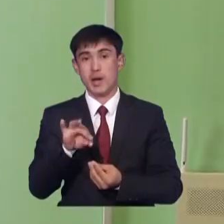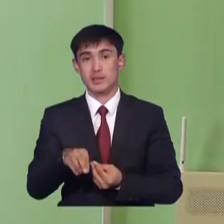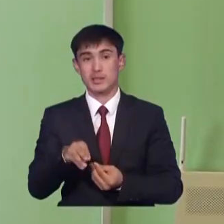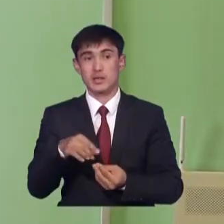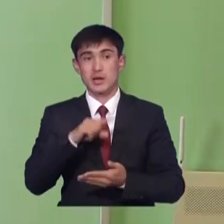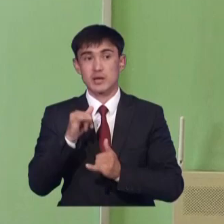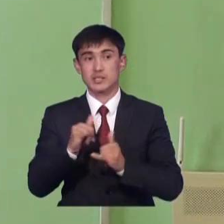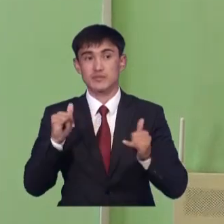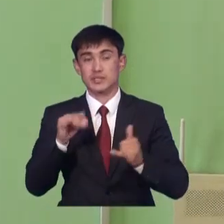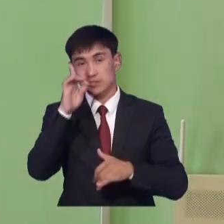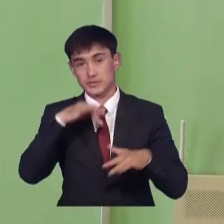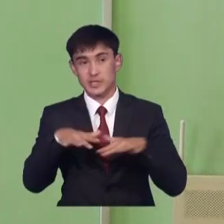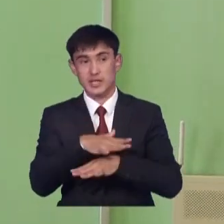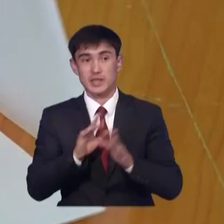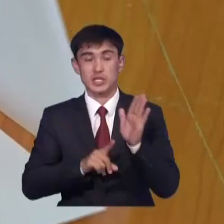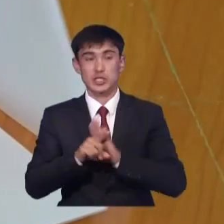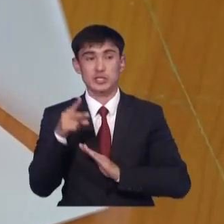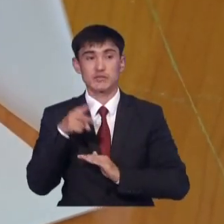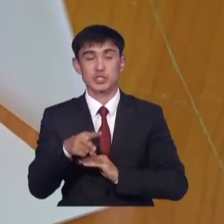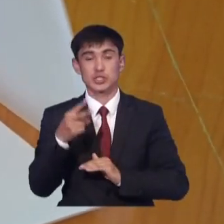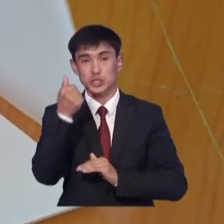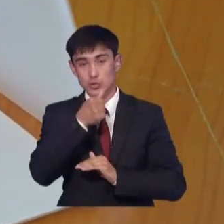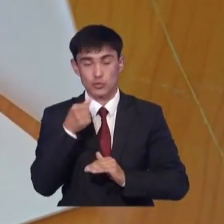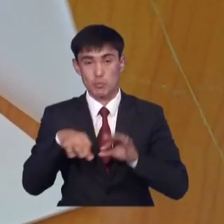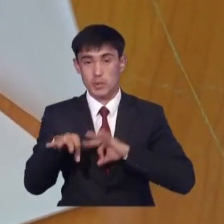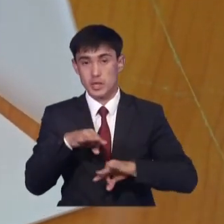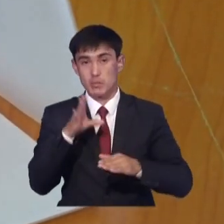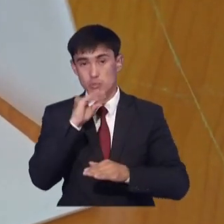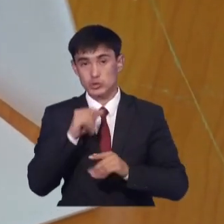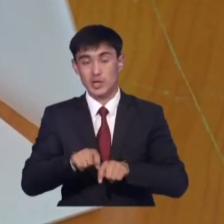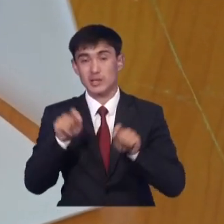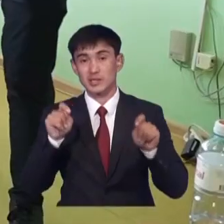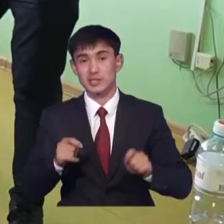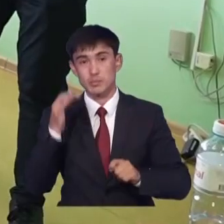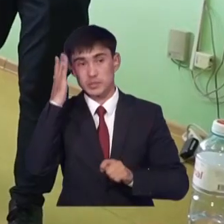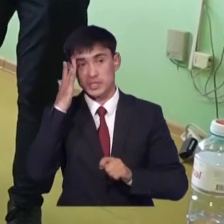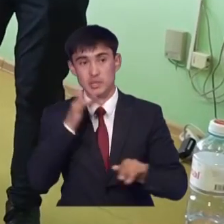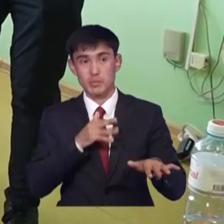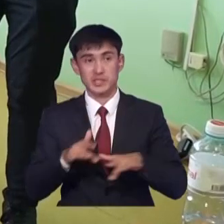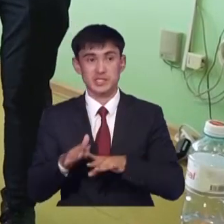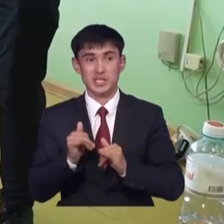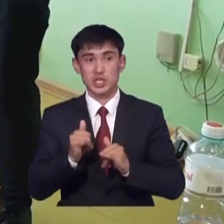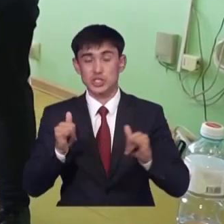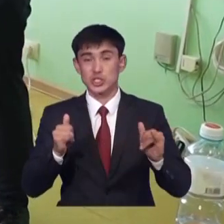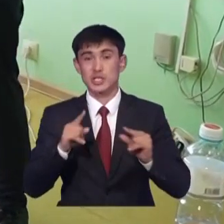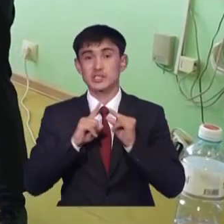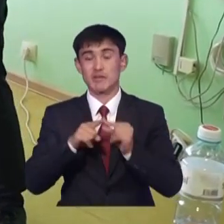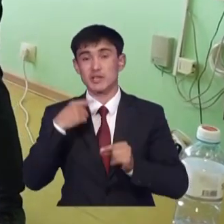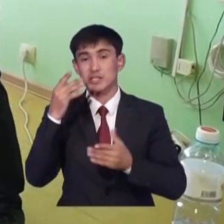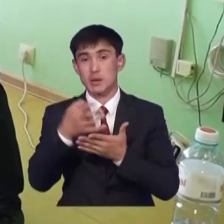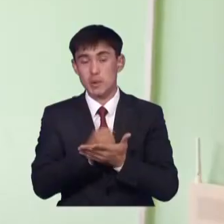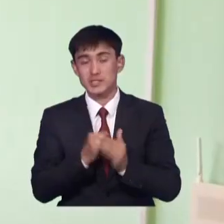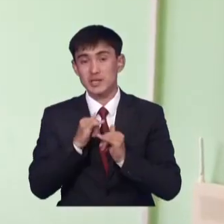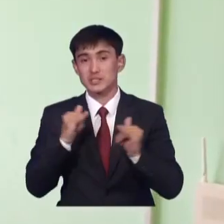начали развиваться в нашей стране в начале 2000-х. Этот проект способствует открытости мыслительного процесса, расширению словарного запаса